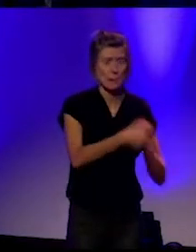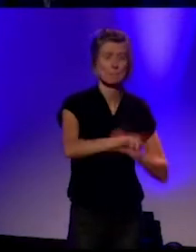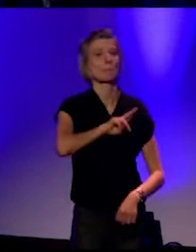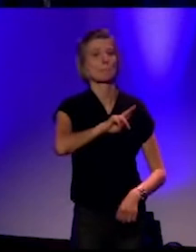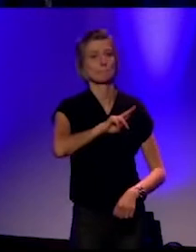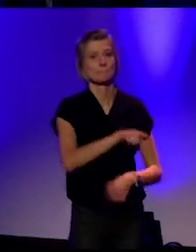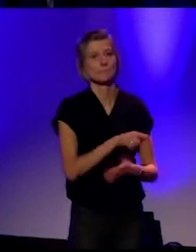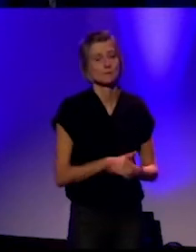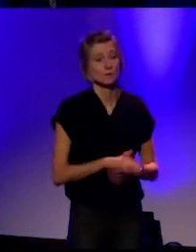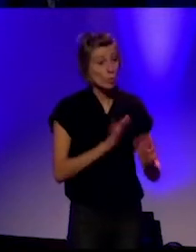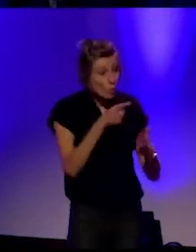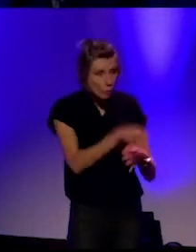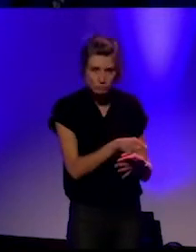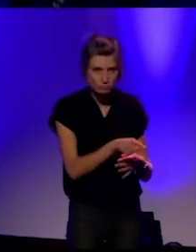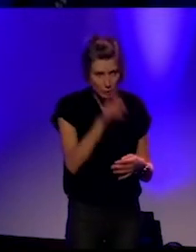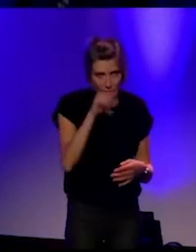Hoe hij het doet, ik weet het niet.